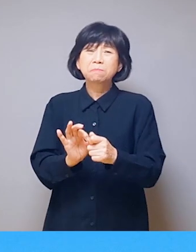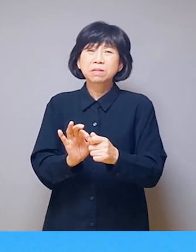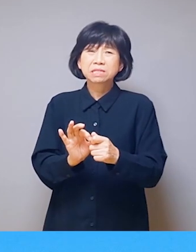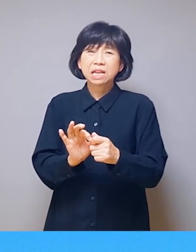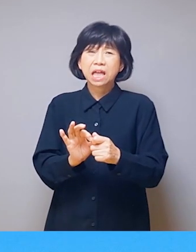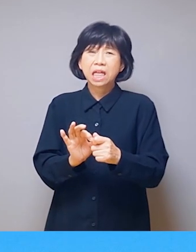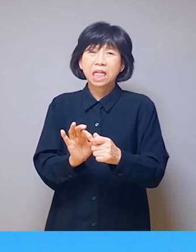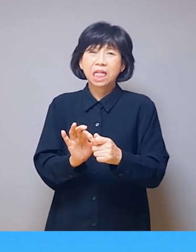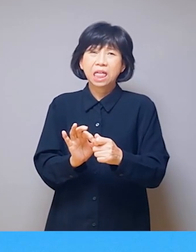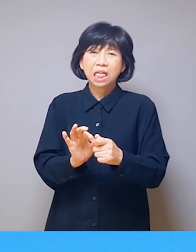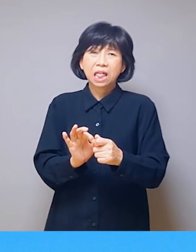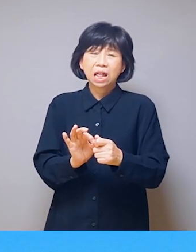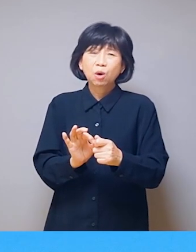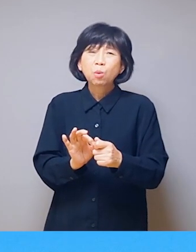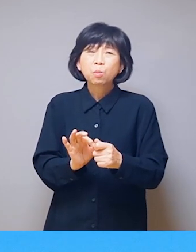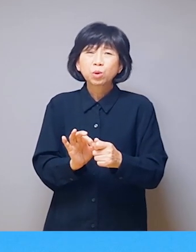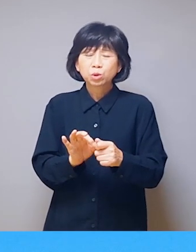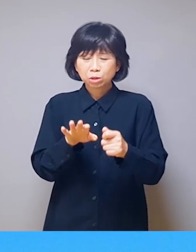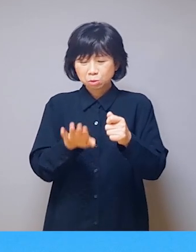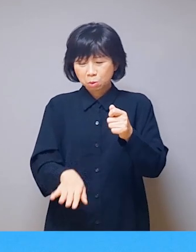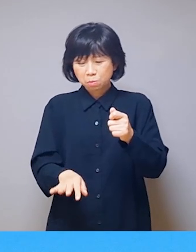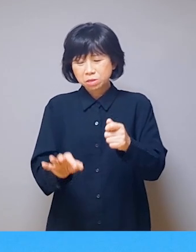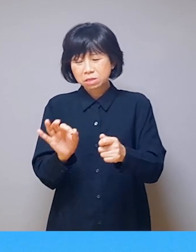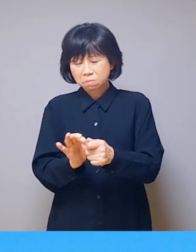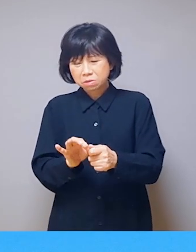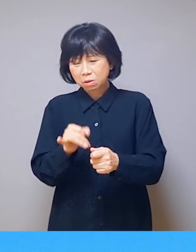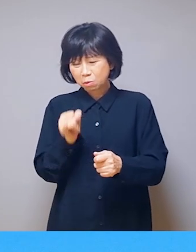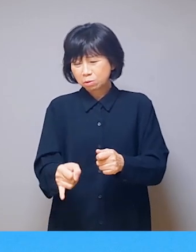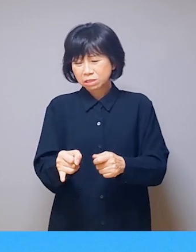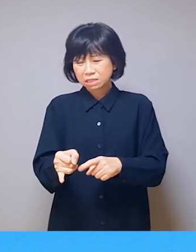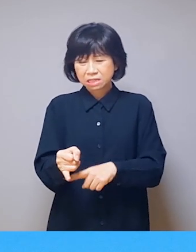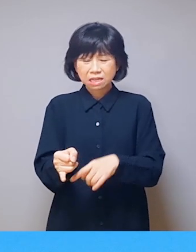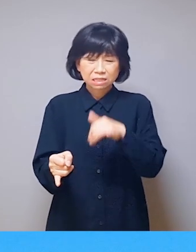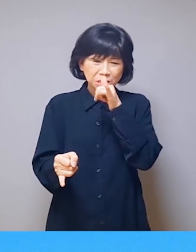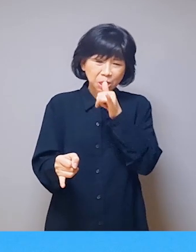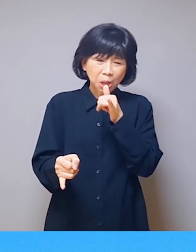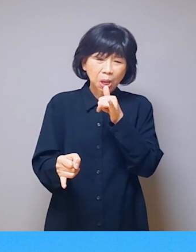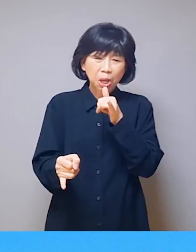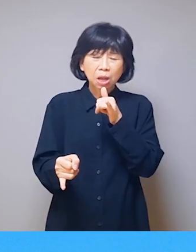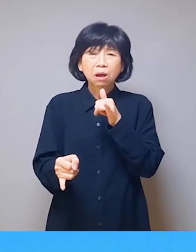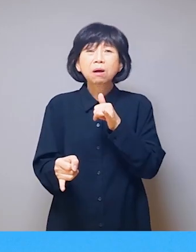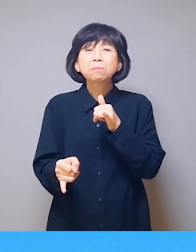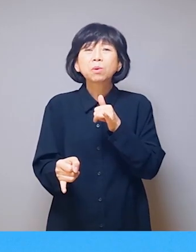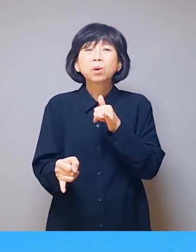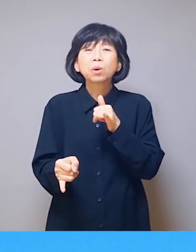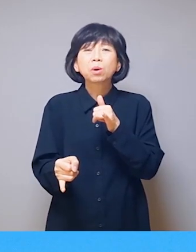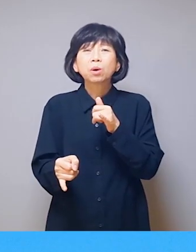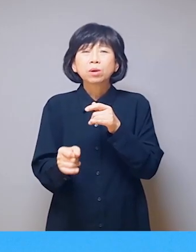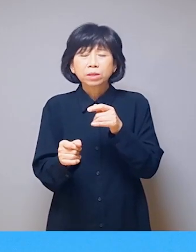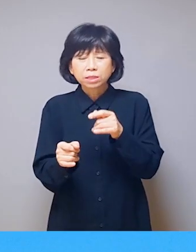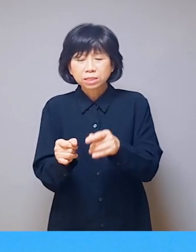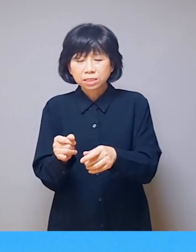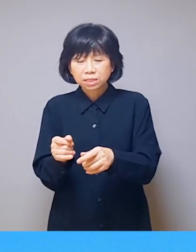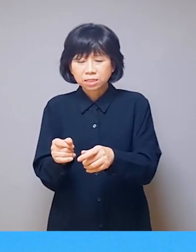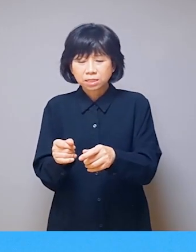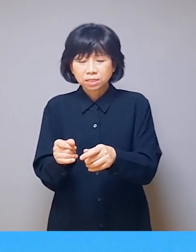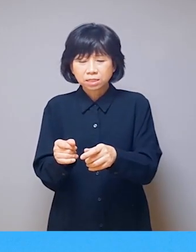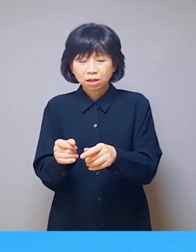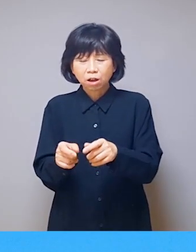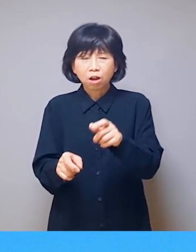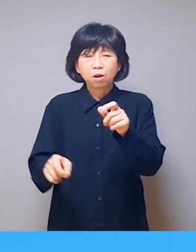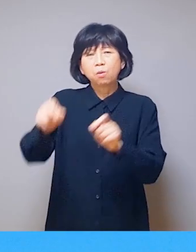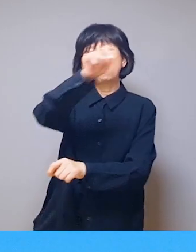우리가 정해놓은 게 아니고 10번째 저 끄트머리에 있는, 제일 마지막에 있는, 밑에 있는, 보이지도 않는 저 구석에 처박혀 있는, 저게